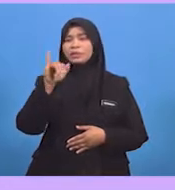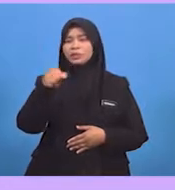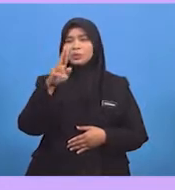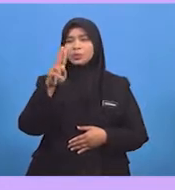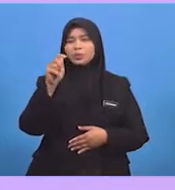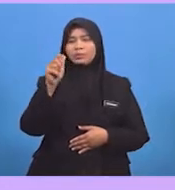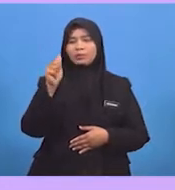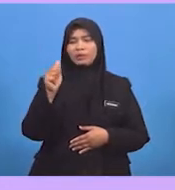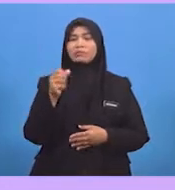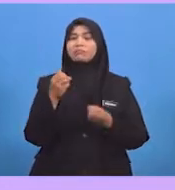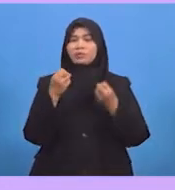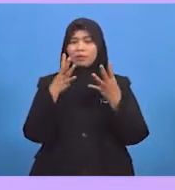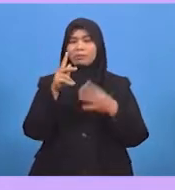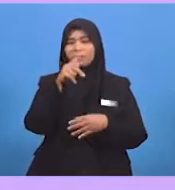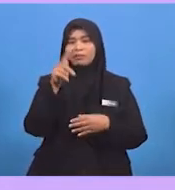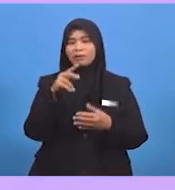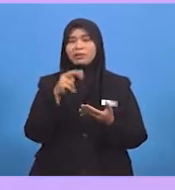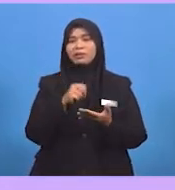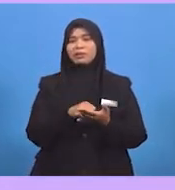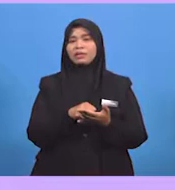tersebut dalam nilai USD?